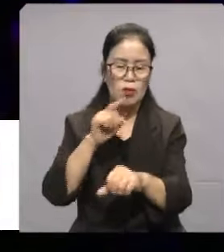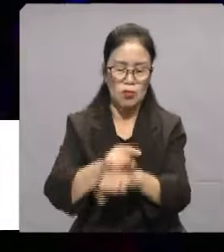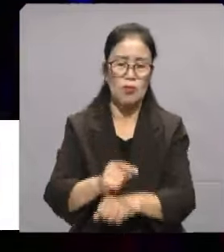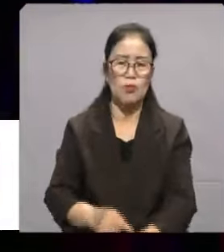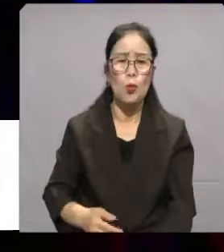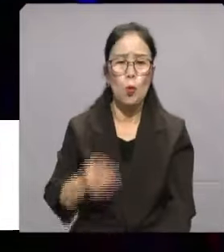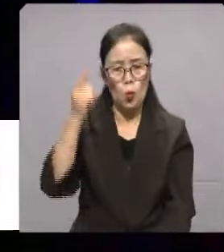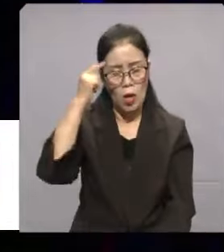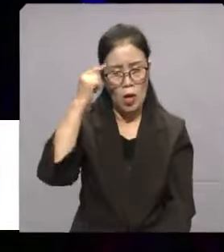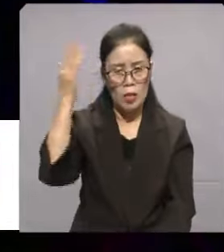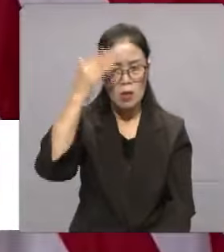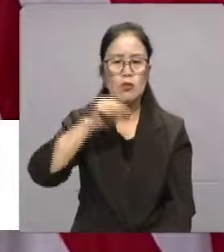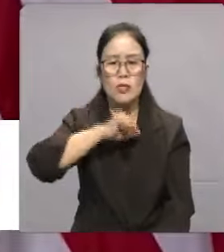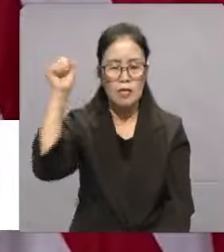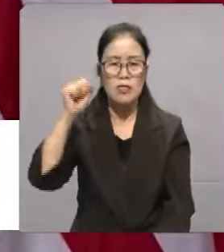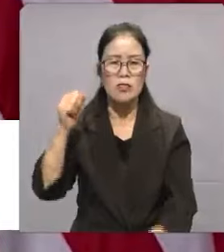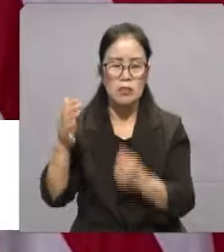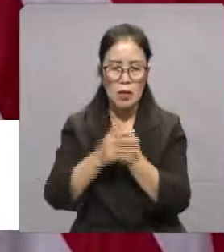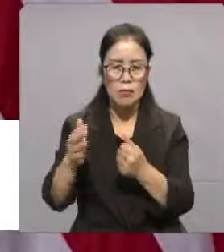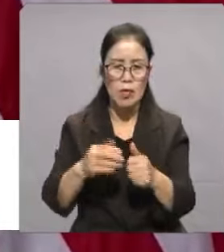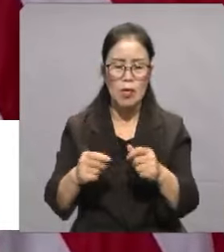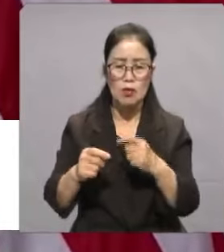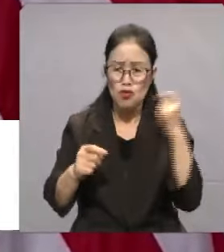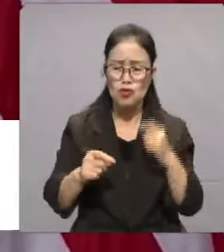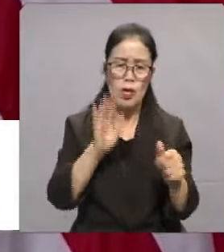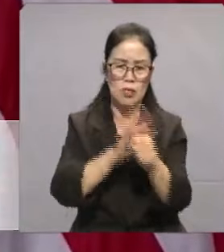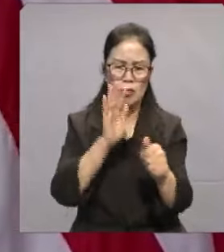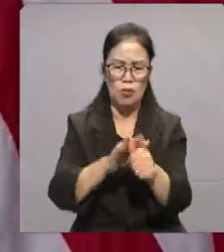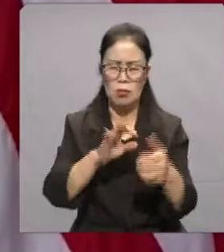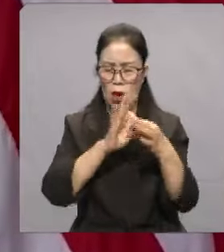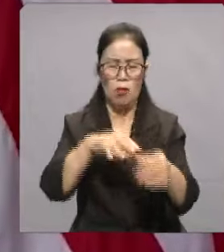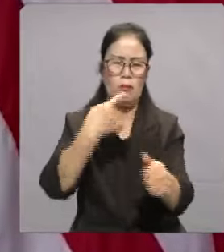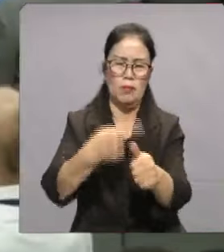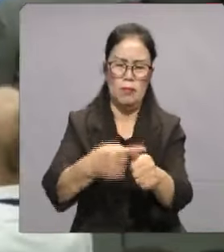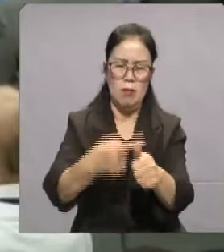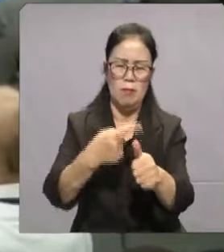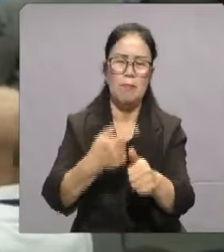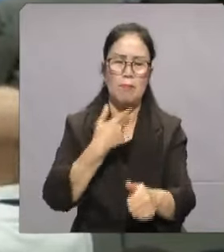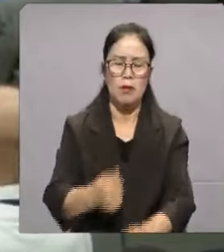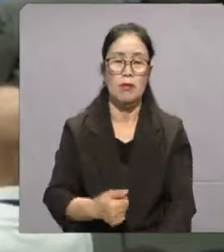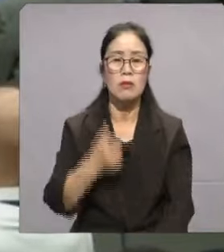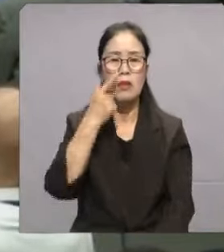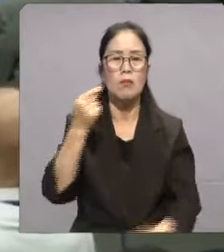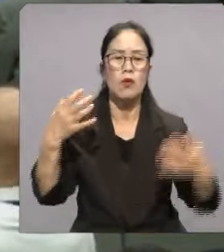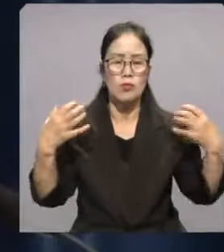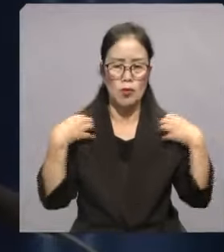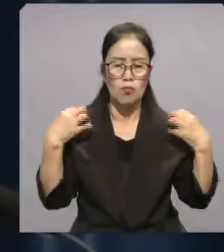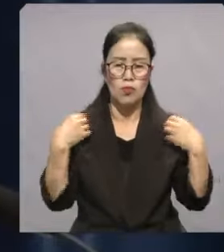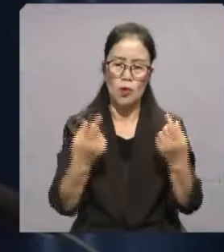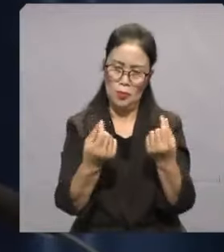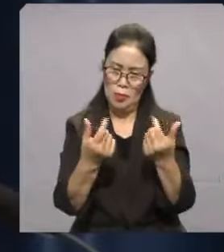대선에서 승리한 트럼프 당선인은 우크라이나 지원을 줄곧 비판해 왔습니다. 일본 정부도 일찌감치